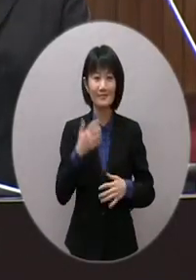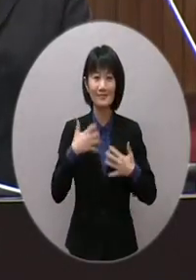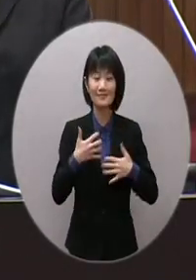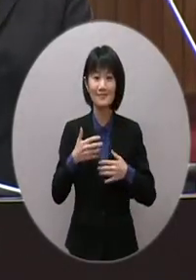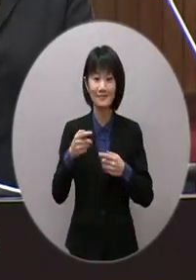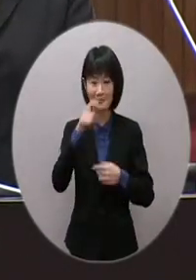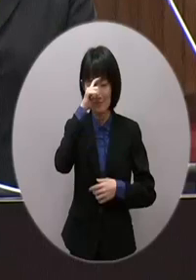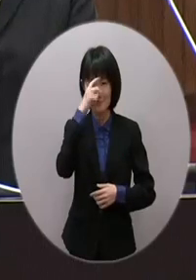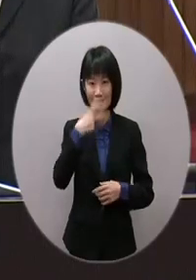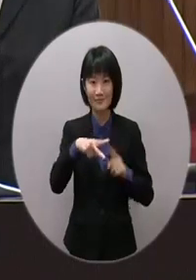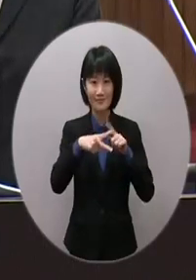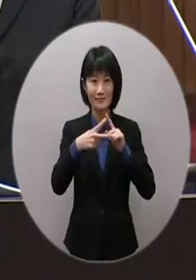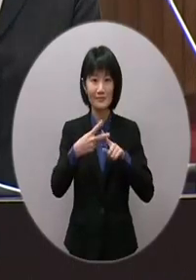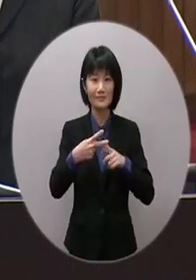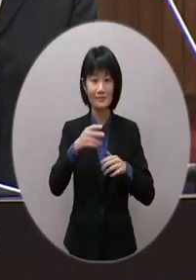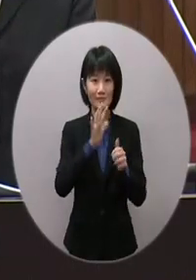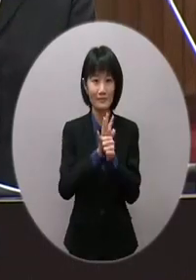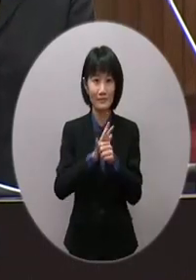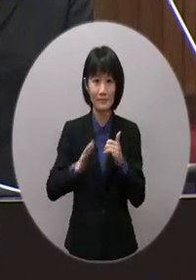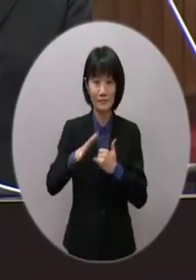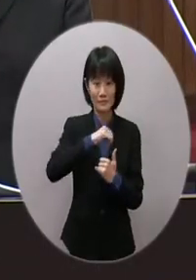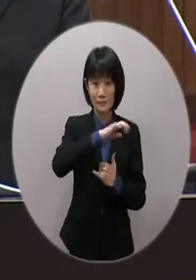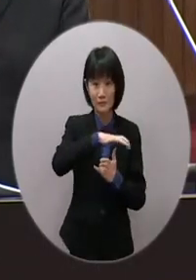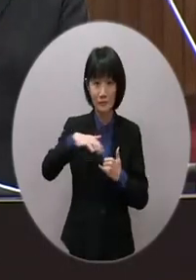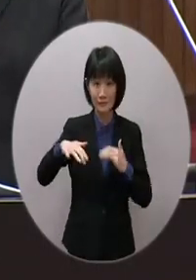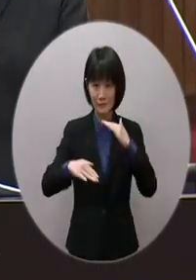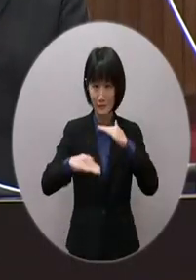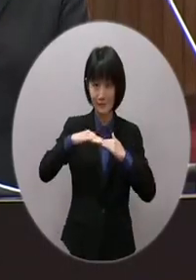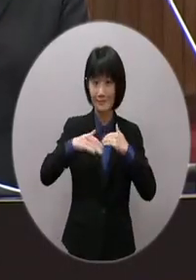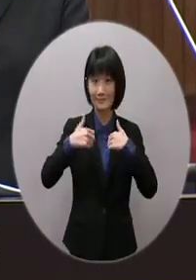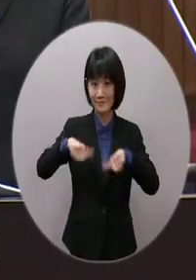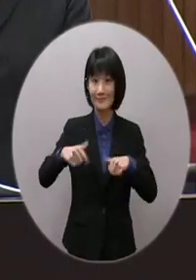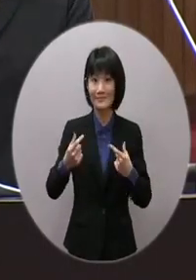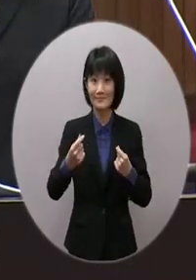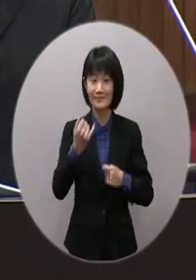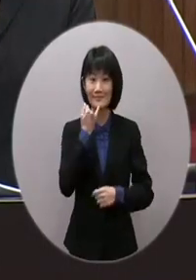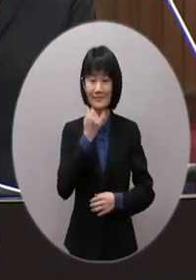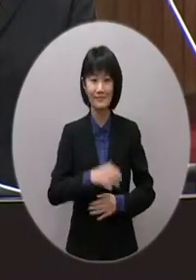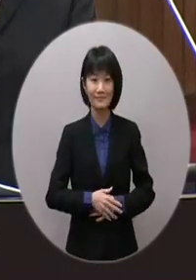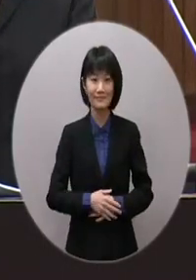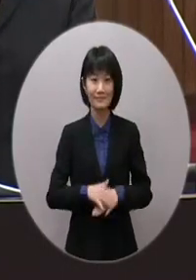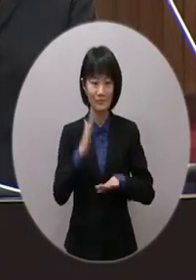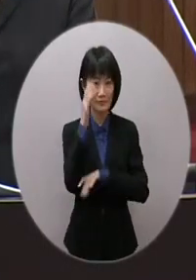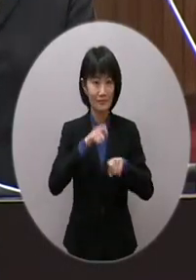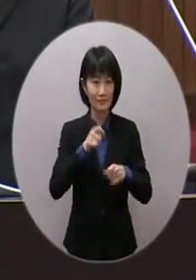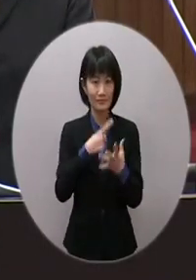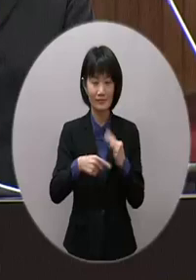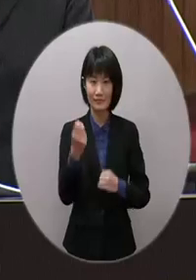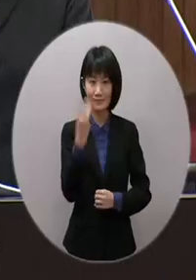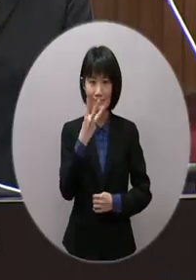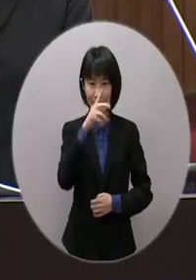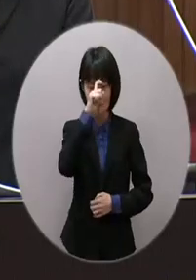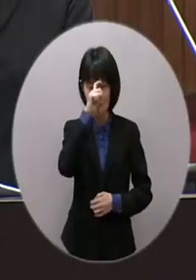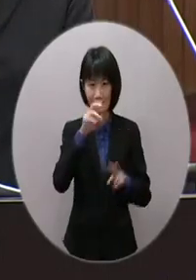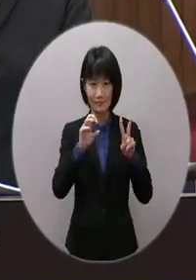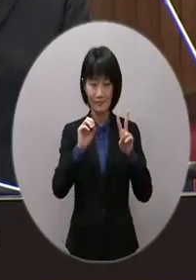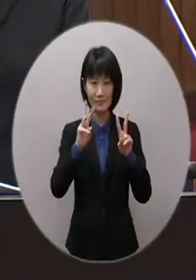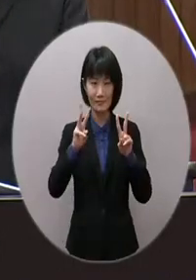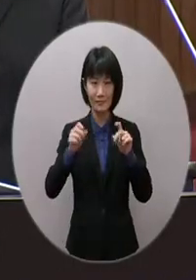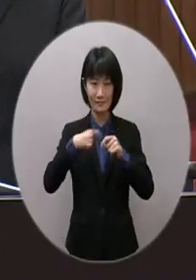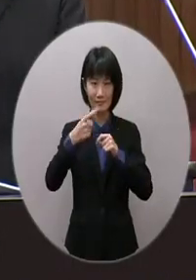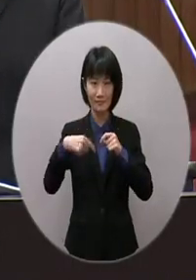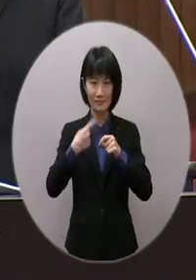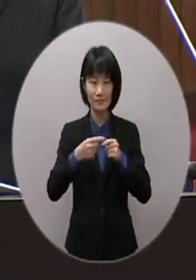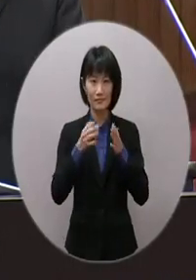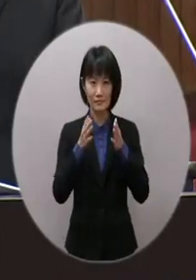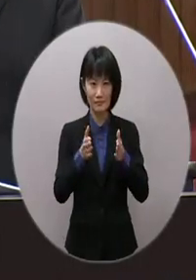三个政策来做整个施政的一个方针，那我们定定的一个目标就希望在2030年的时候，我们